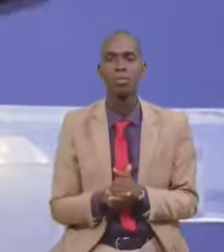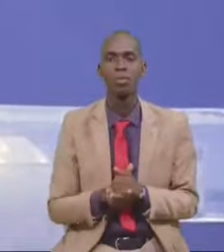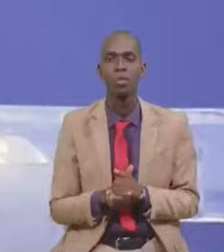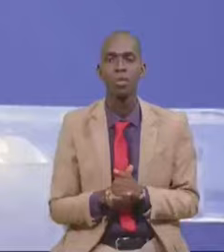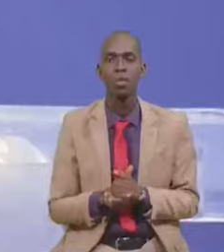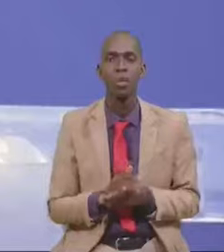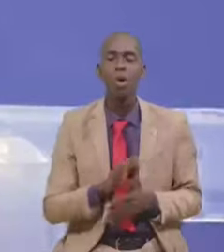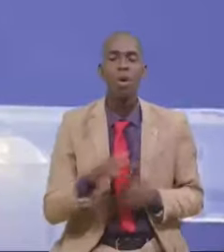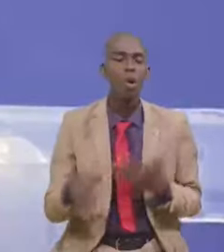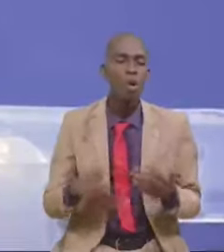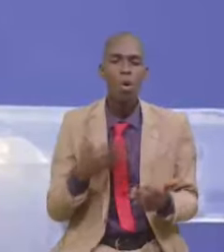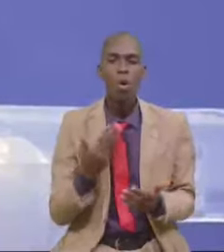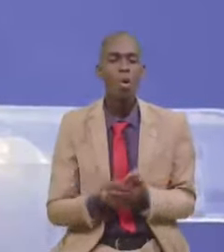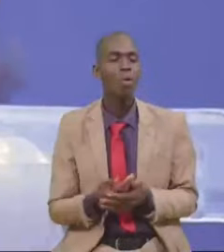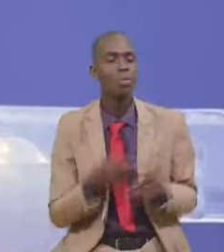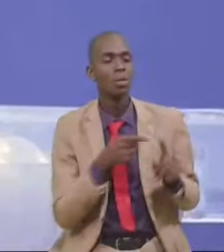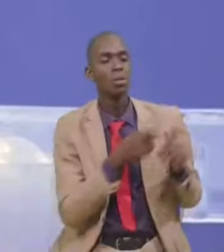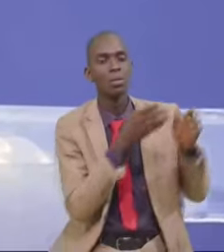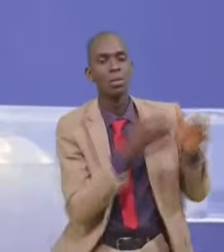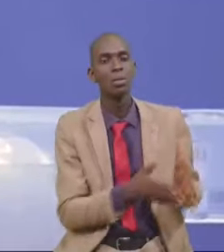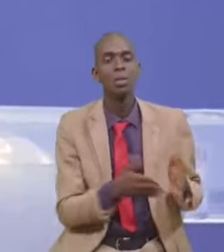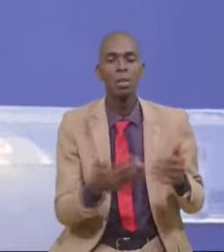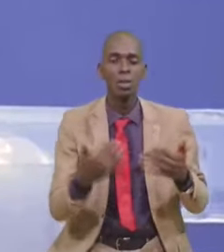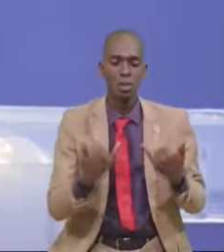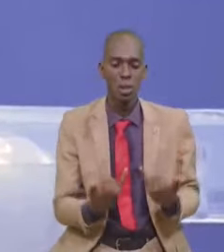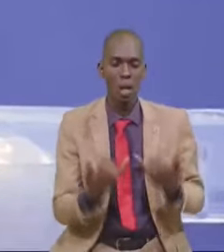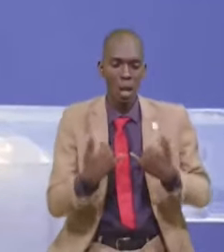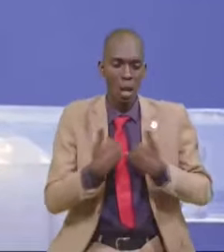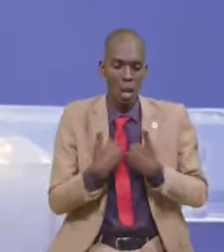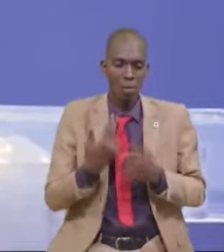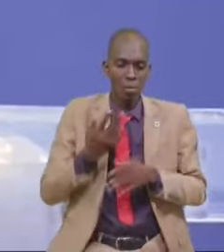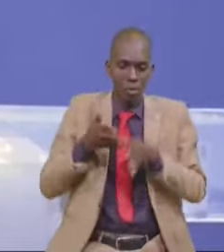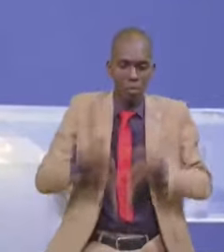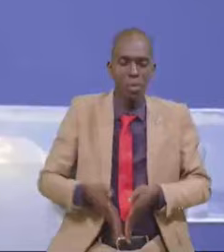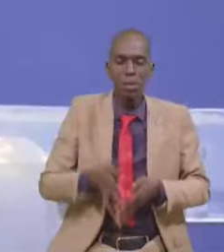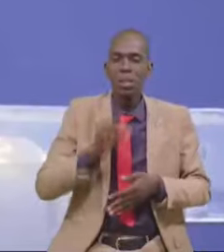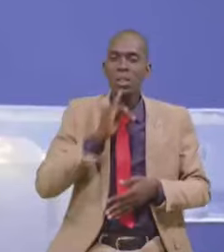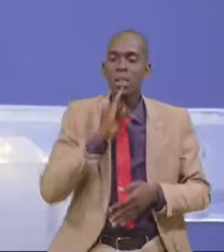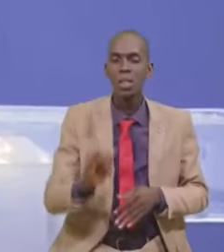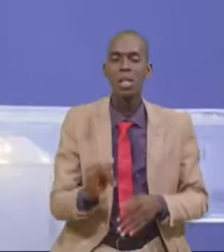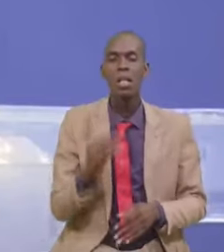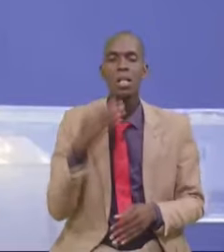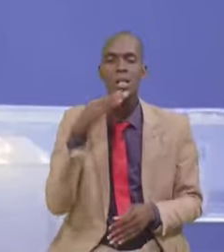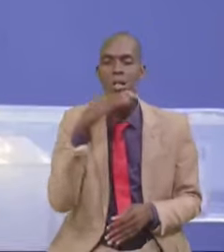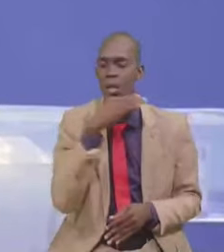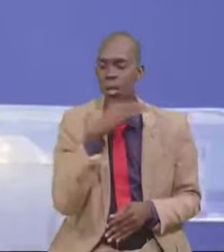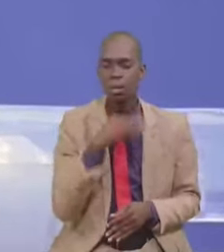Et tout ce qu'il avait reçu était le mensonge. Et le vide.